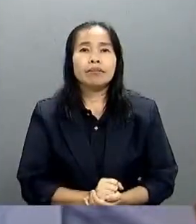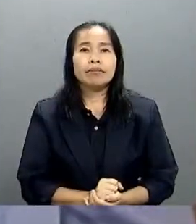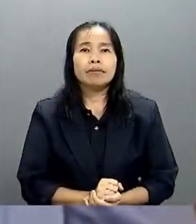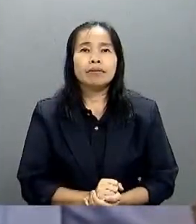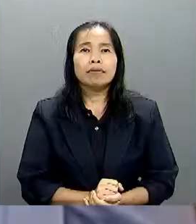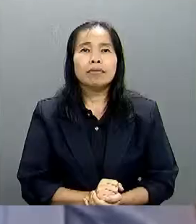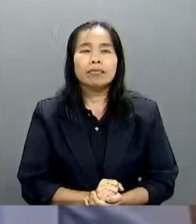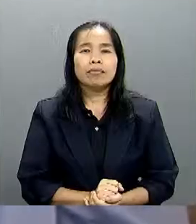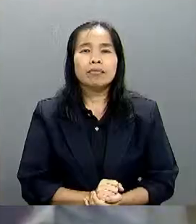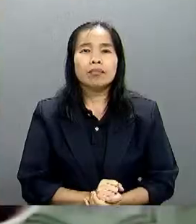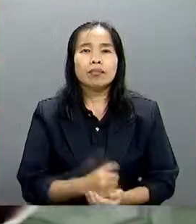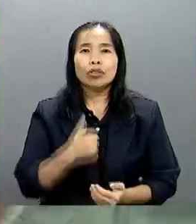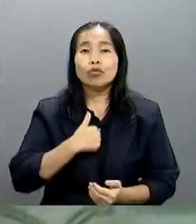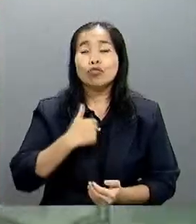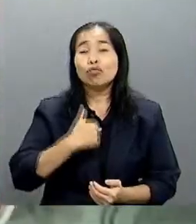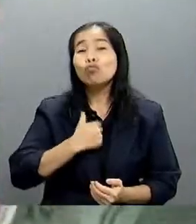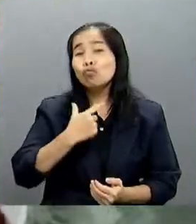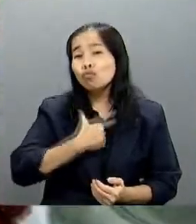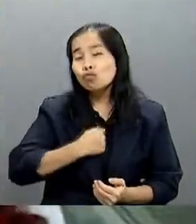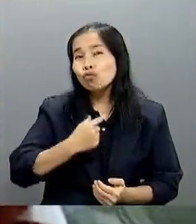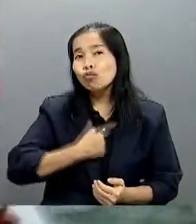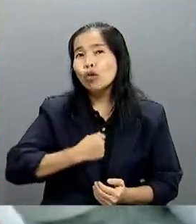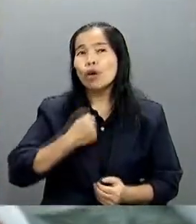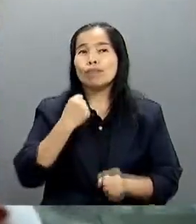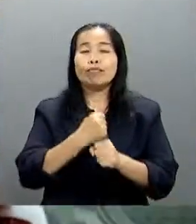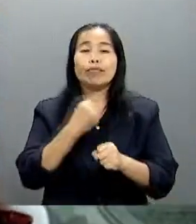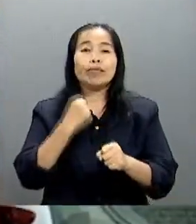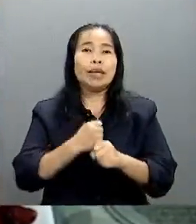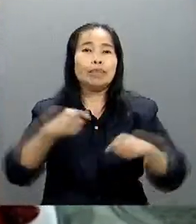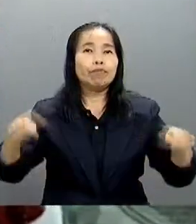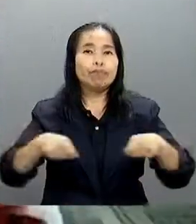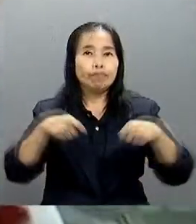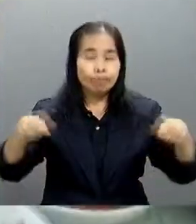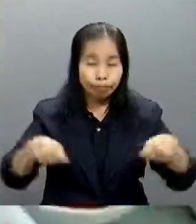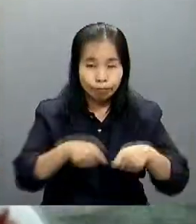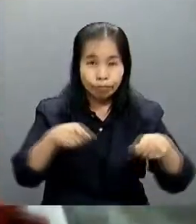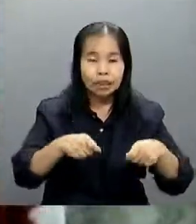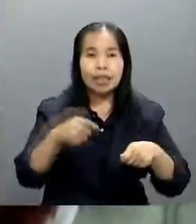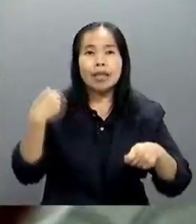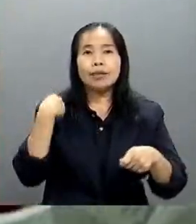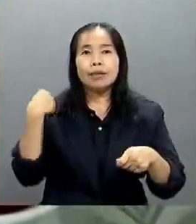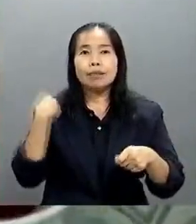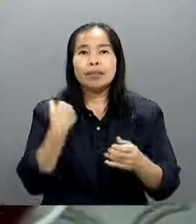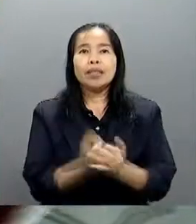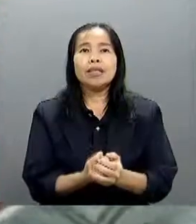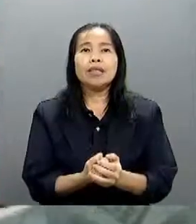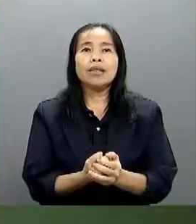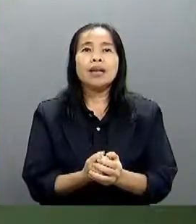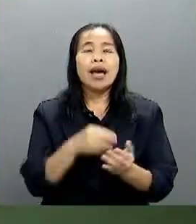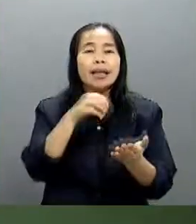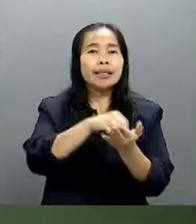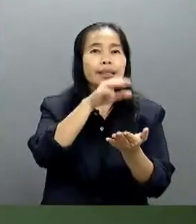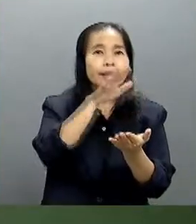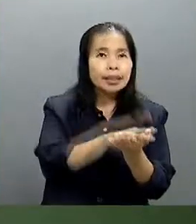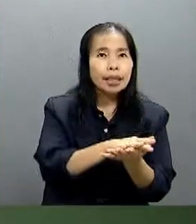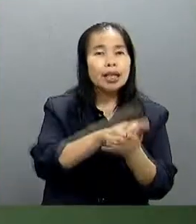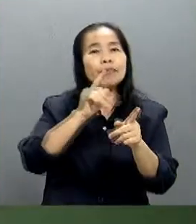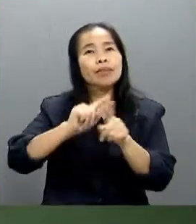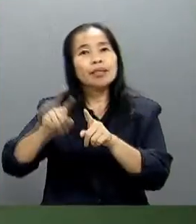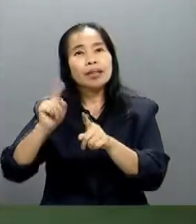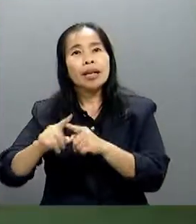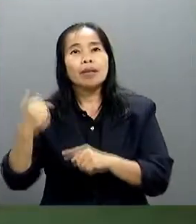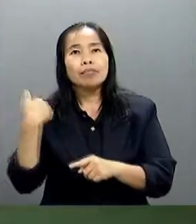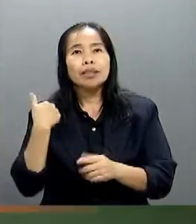ะมี3กลุ่มค่ะมีอาหารแล้วก็มีแกะสลักไม้แล้วก็มีศิลปะค่ะหนูได้ลงมือทำค่ะ